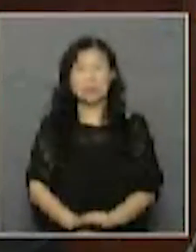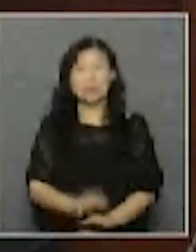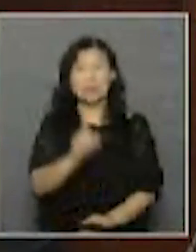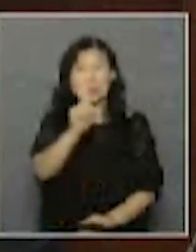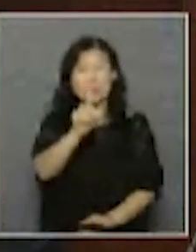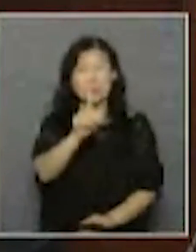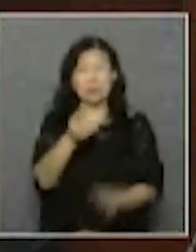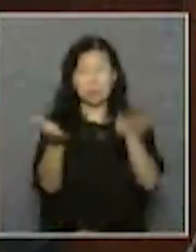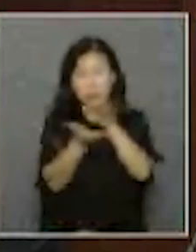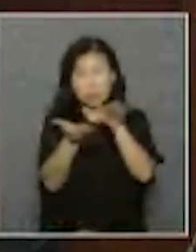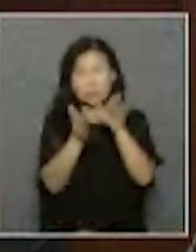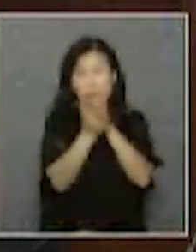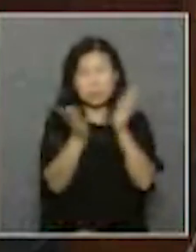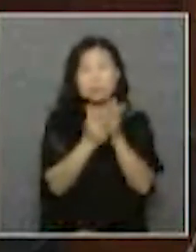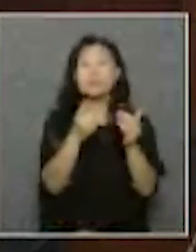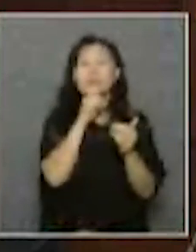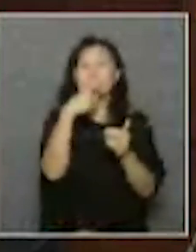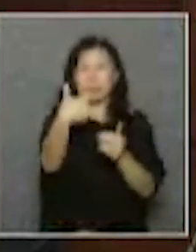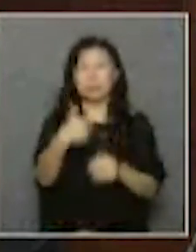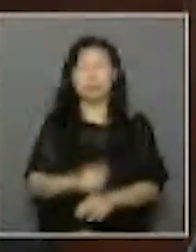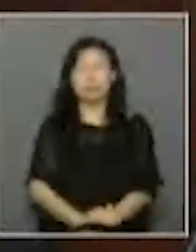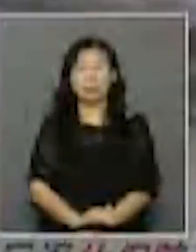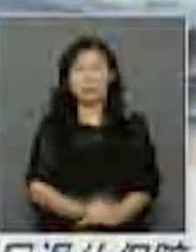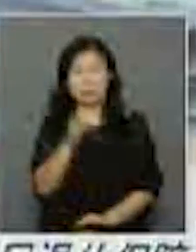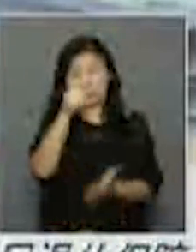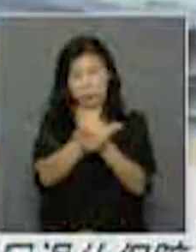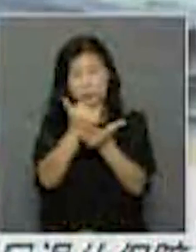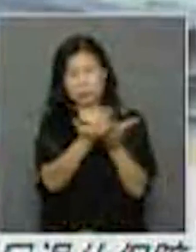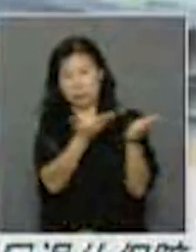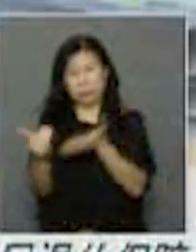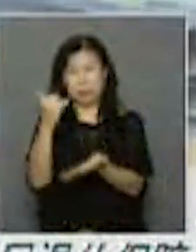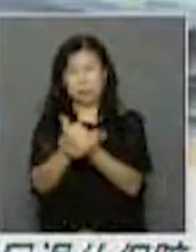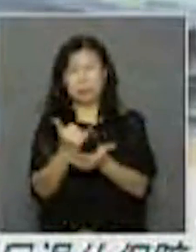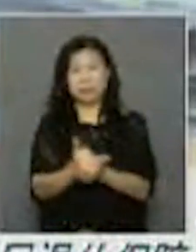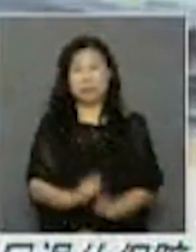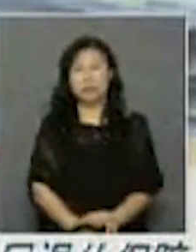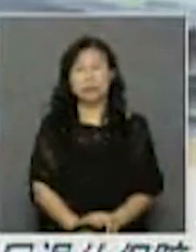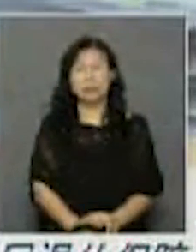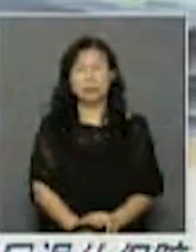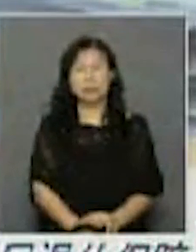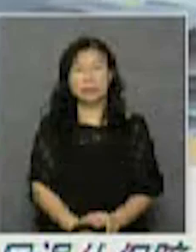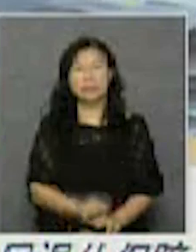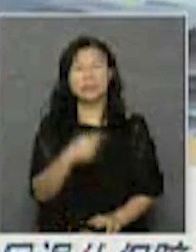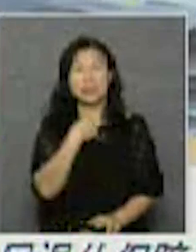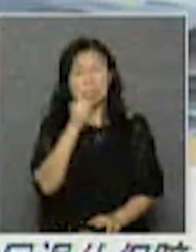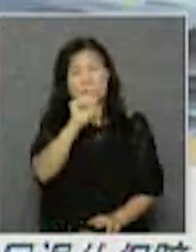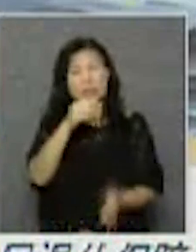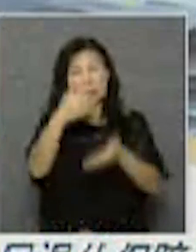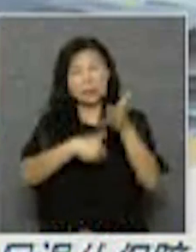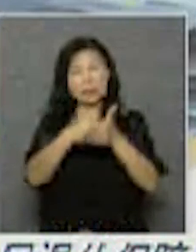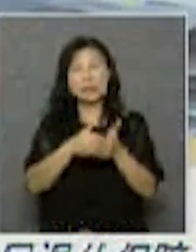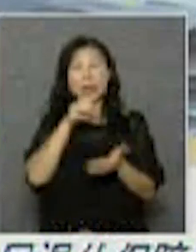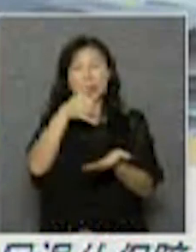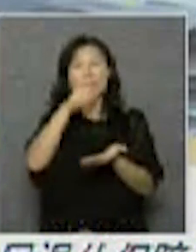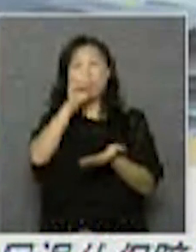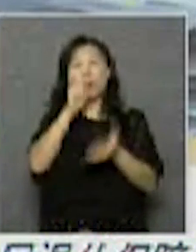目裏邊嘅一個數目字。 係， 請你坐低。 唔係咁，但係個問題，如果我要減佢人工嘅時候，你唔准我講佢表現，